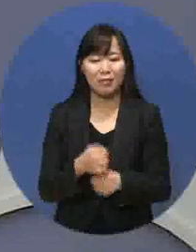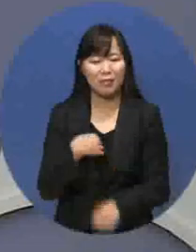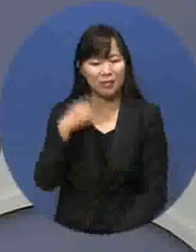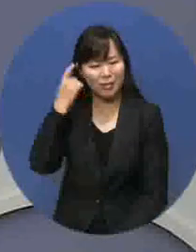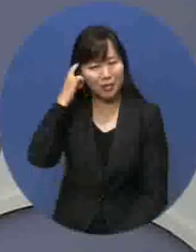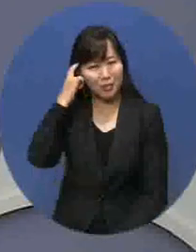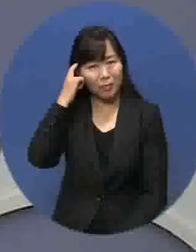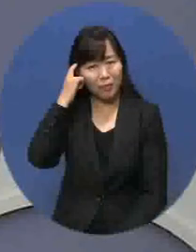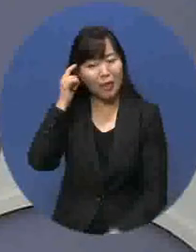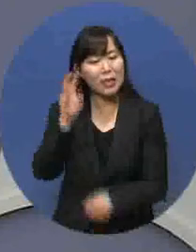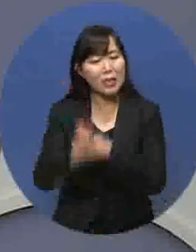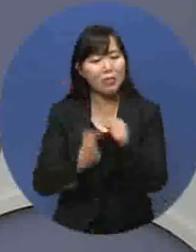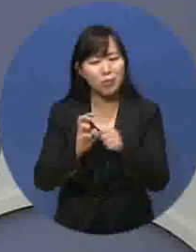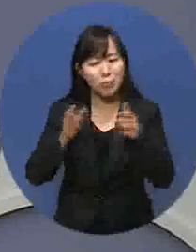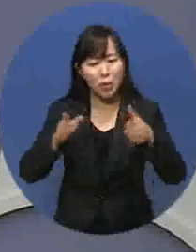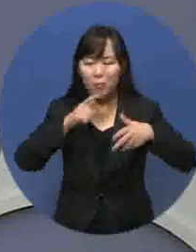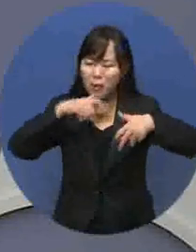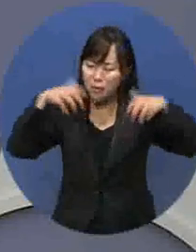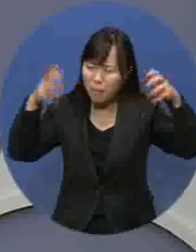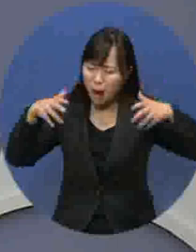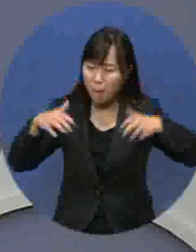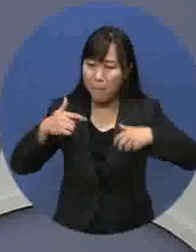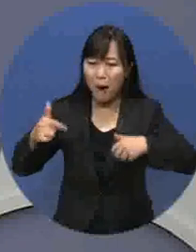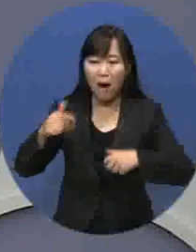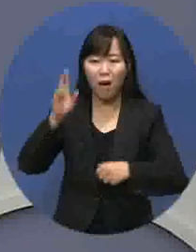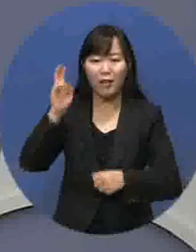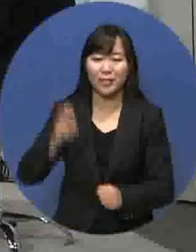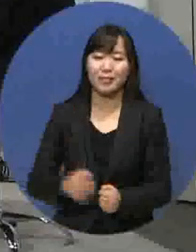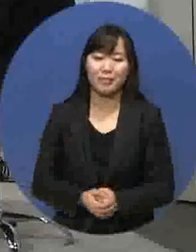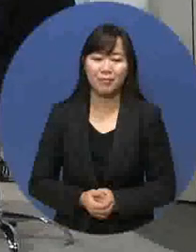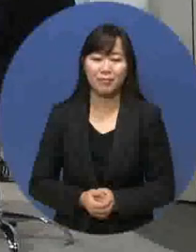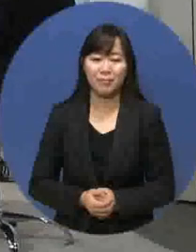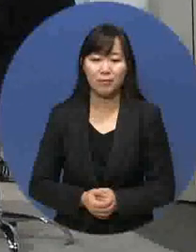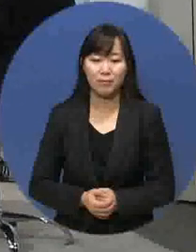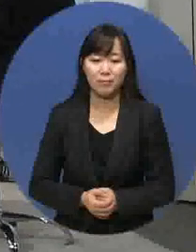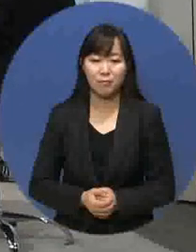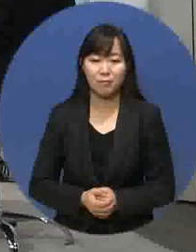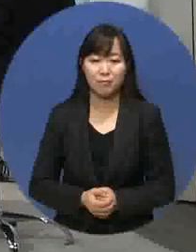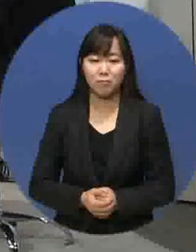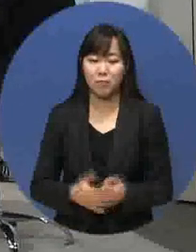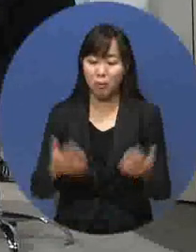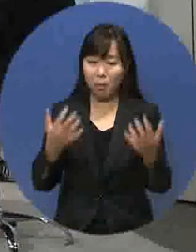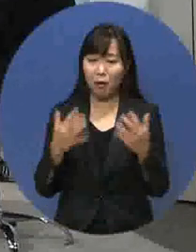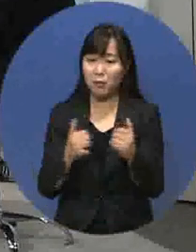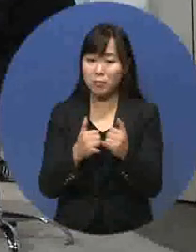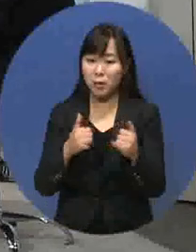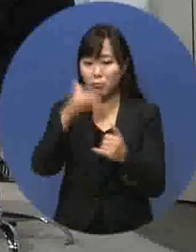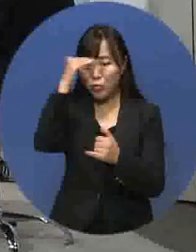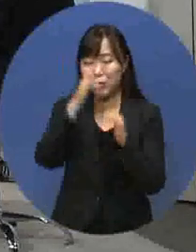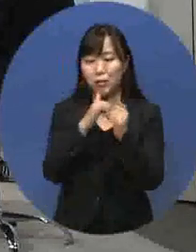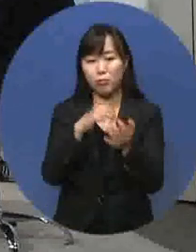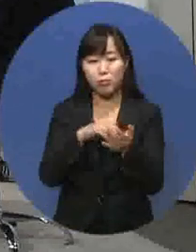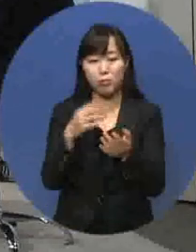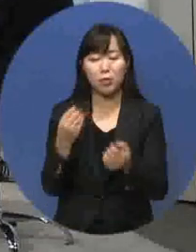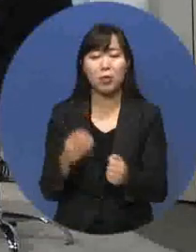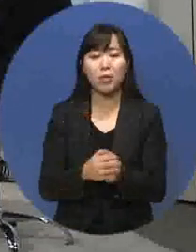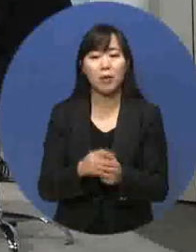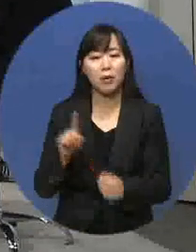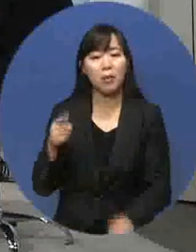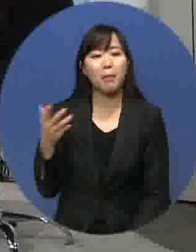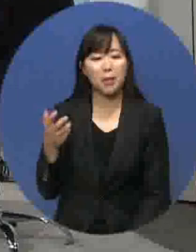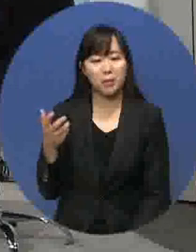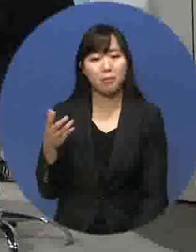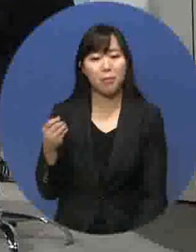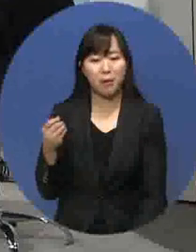제 기억에도 한 30년 만에 이렇게 큰 비가 온 것 같습니다. 그렇습니다. 그런데 얼마나 들었어요? 몇만 정도? 180만